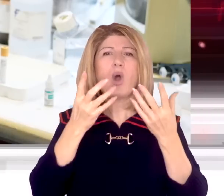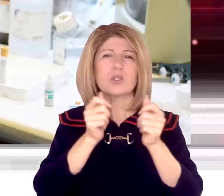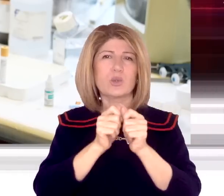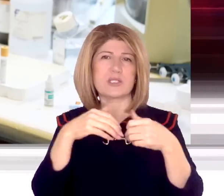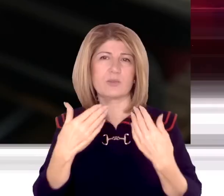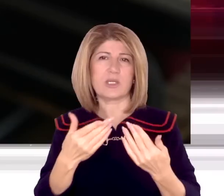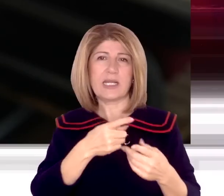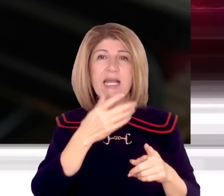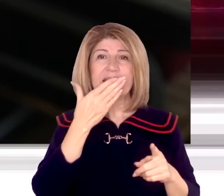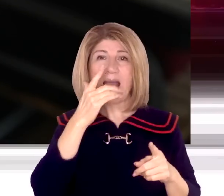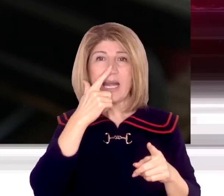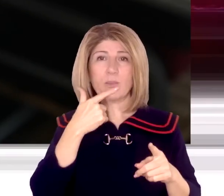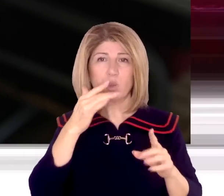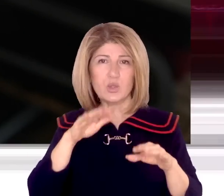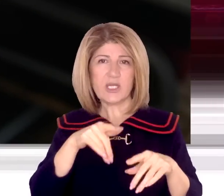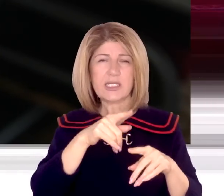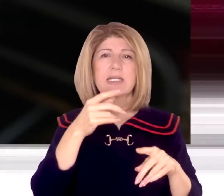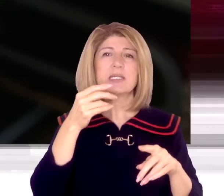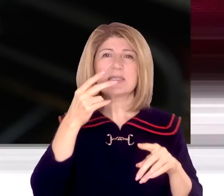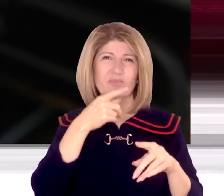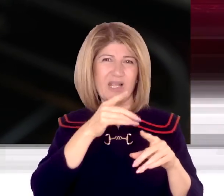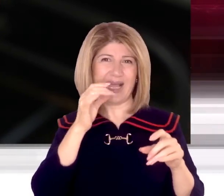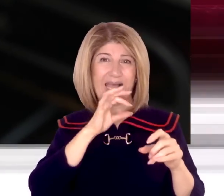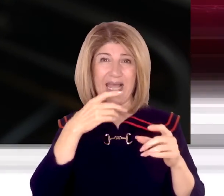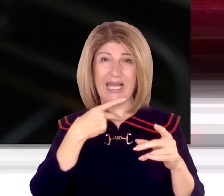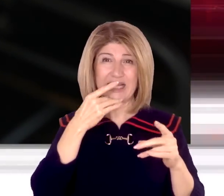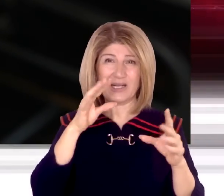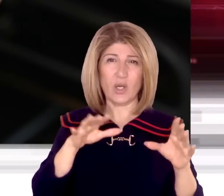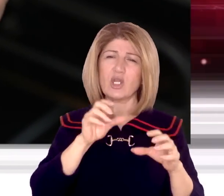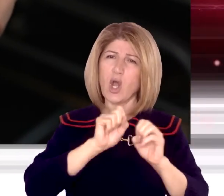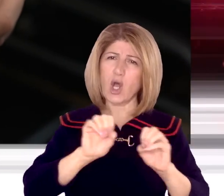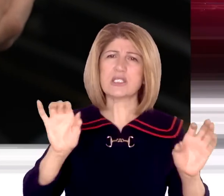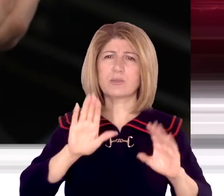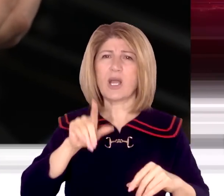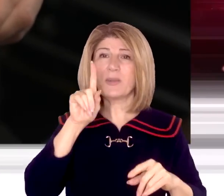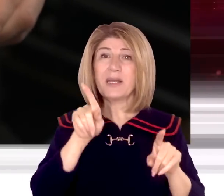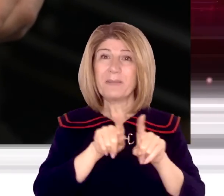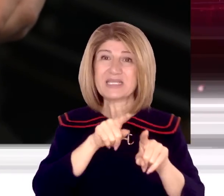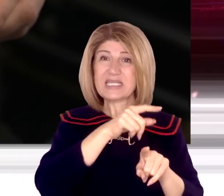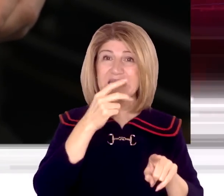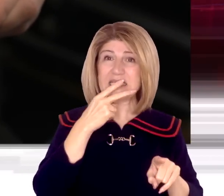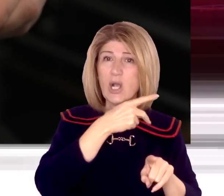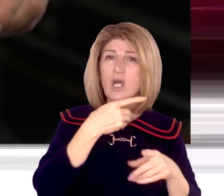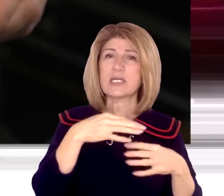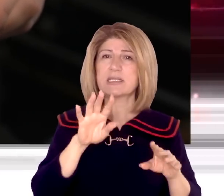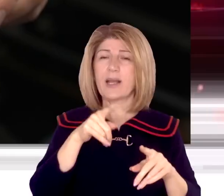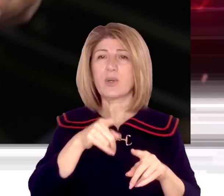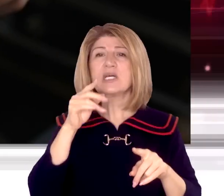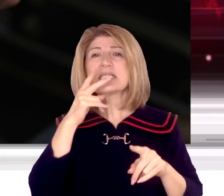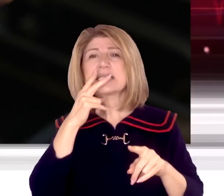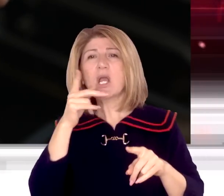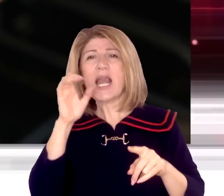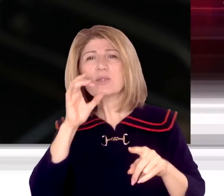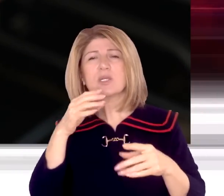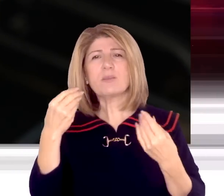رطوبت و بخار ایجاد میکنه. چون تنباکو داره یه سری مواد شیمیایی خطرناک آزاد میکنه. ضررش به بدی سیگار نیست،